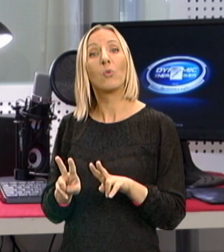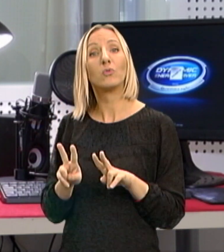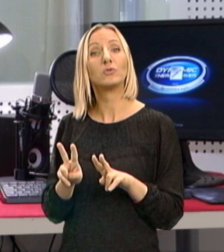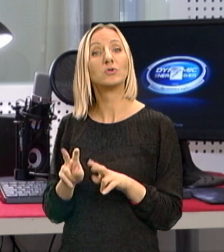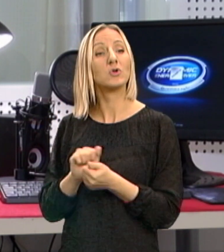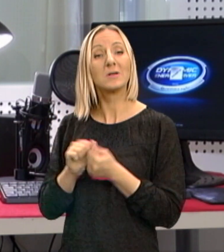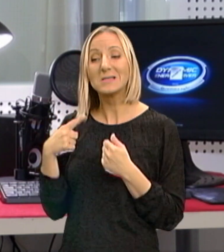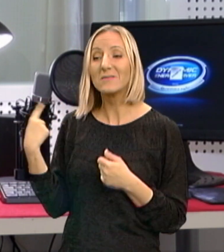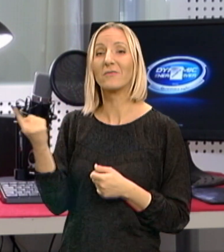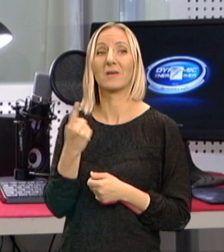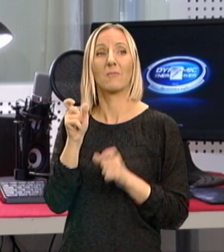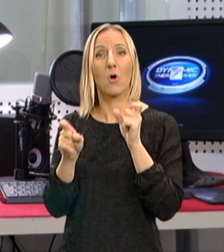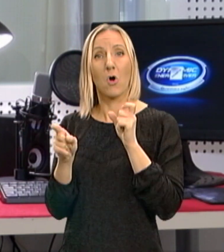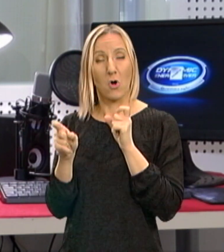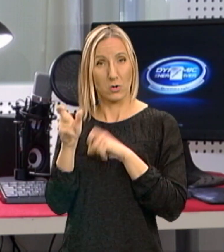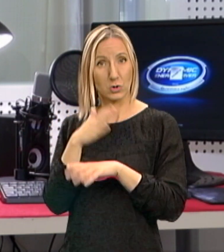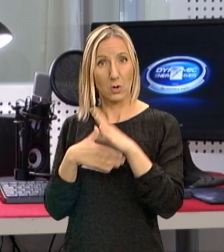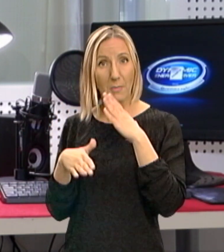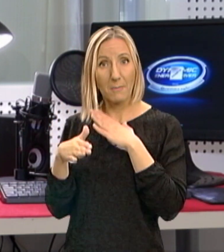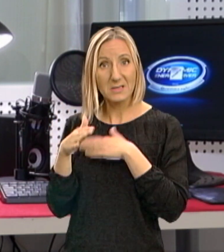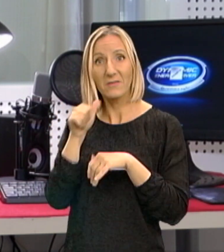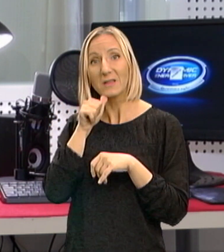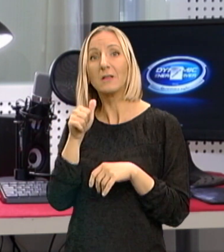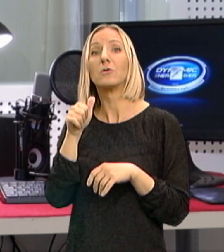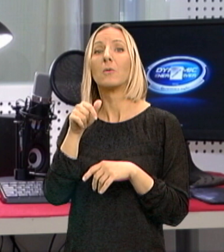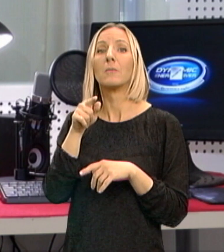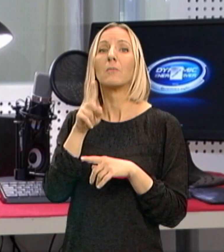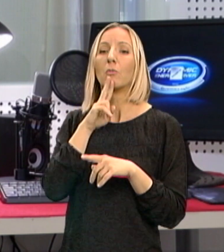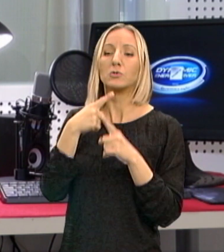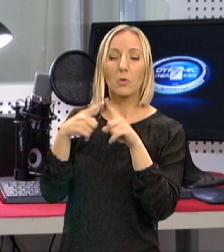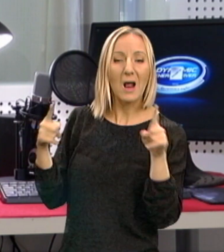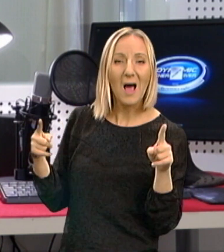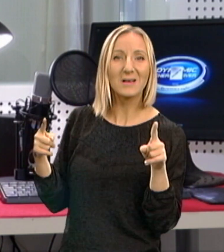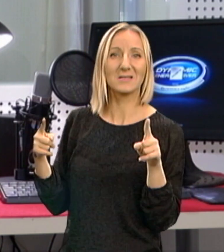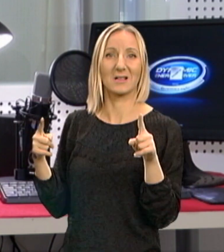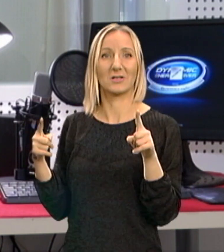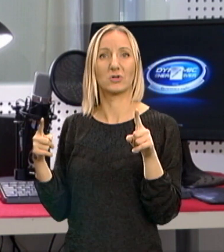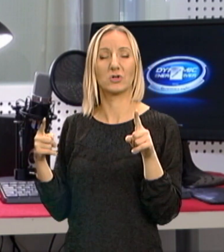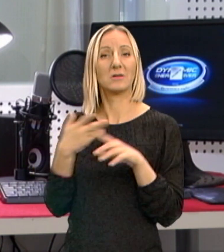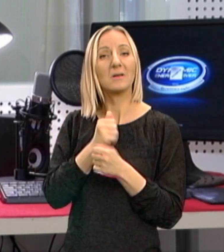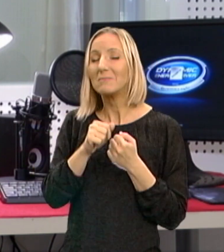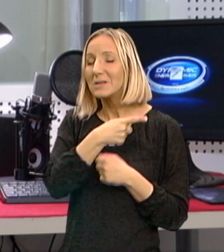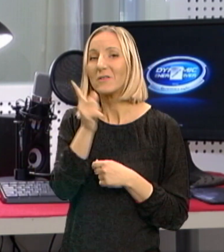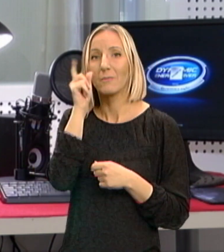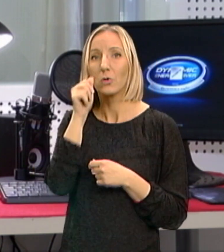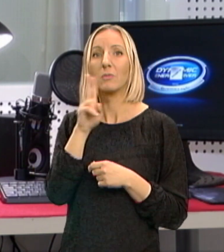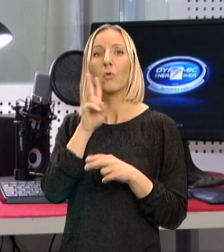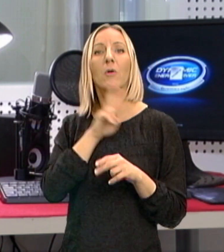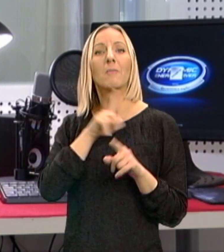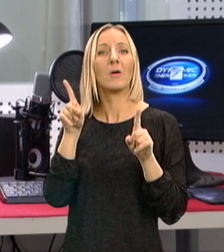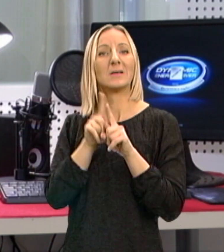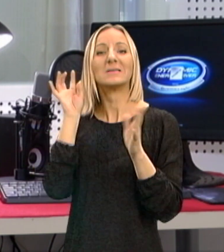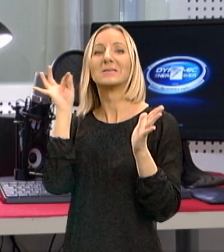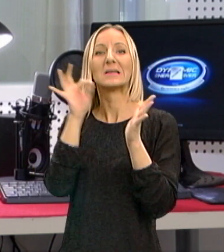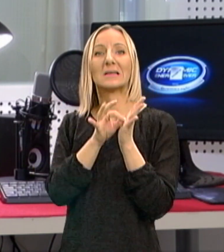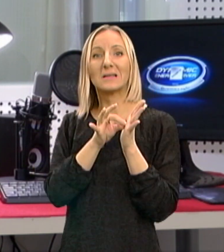svim ljudima koji su različiti, da kažem, dođu sa negde istim ciljem, a